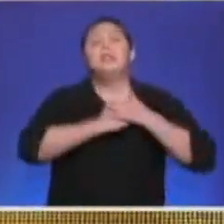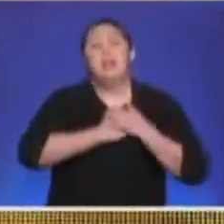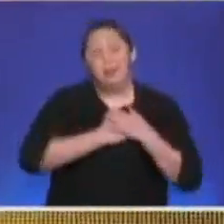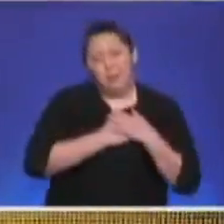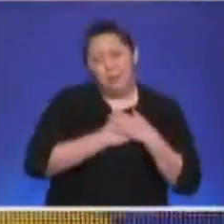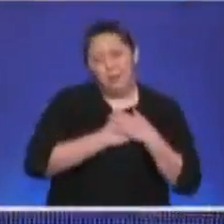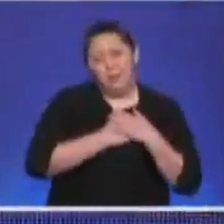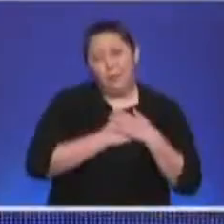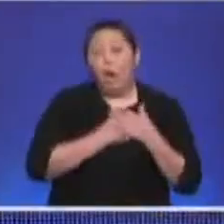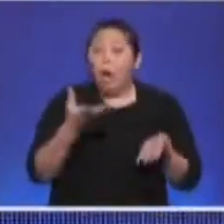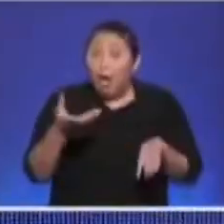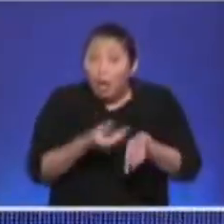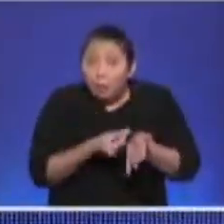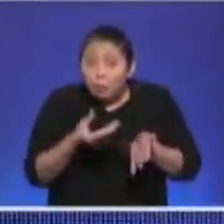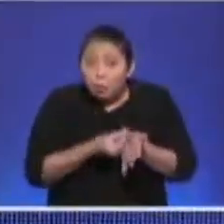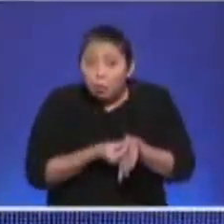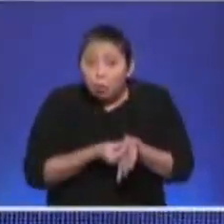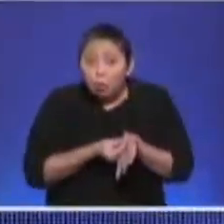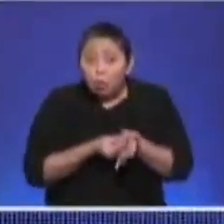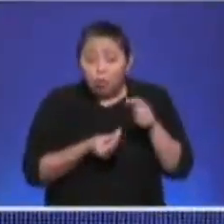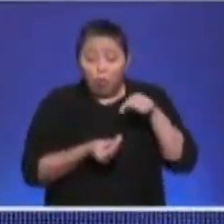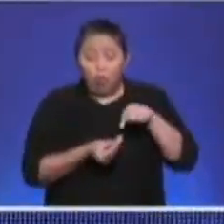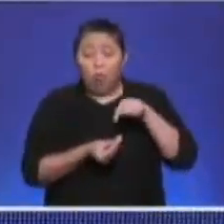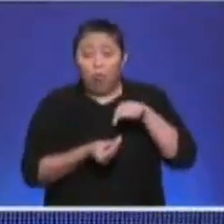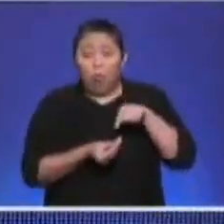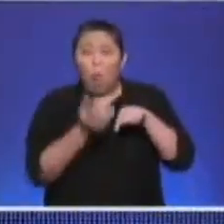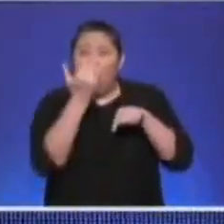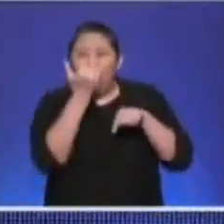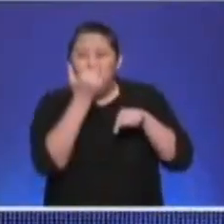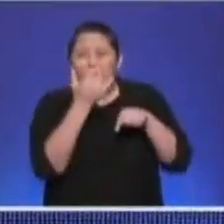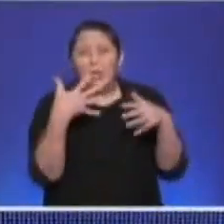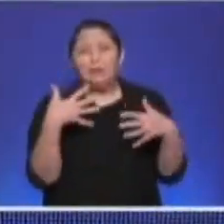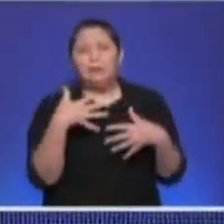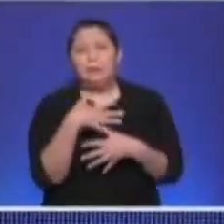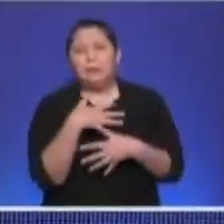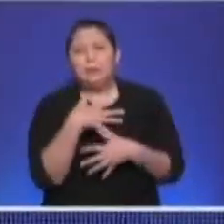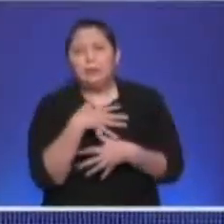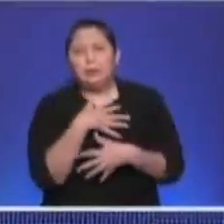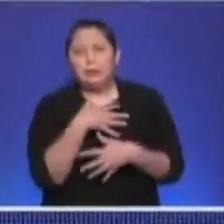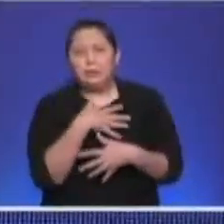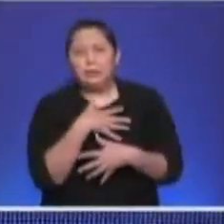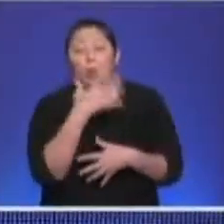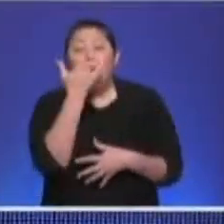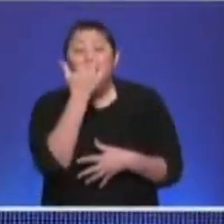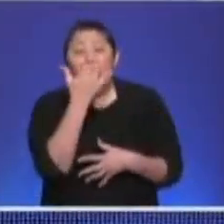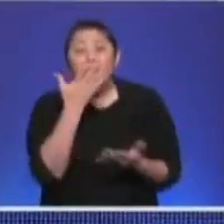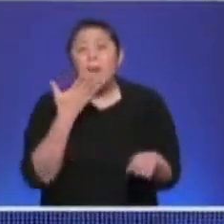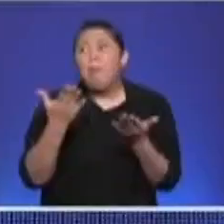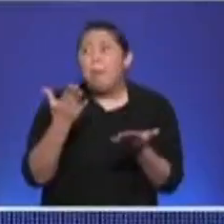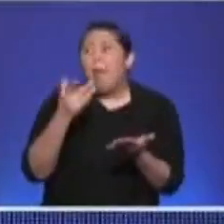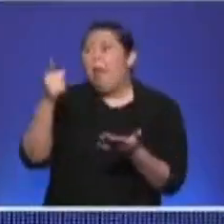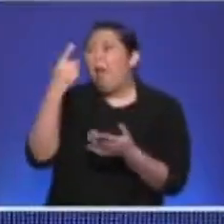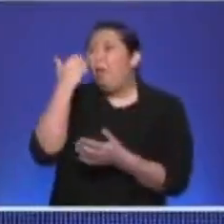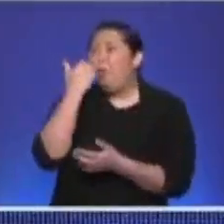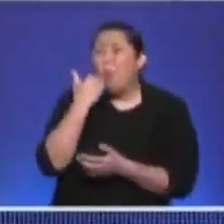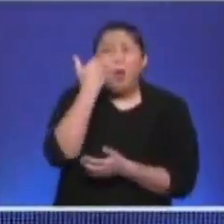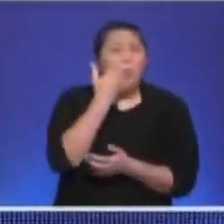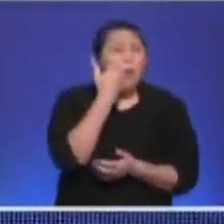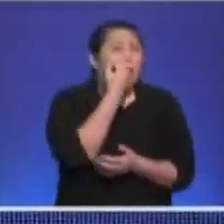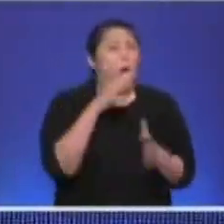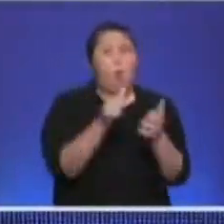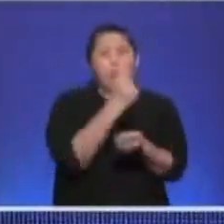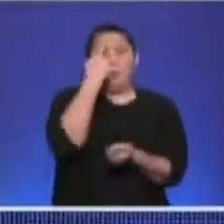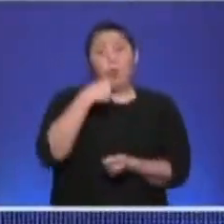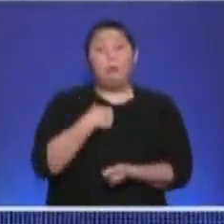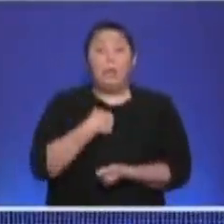Yung corruption na yan, bunga yan ng ano, takot. Takot na maubusan. Maubusan ka